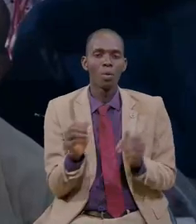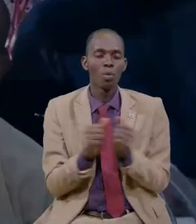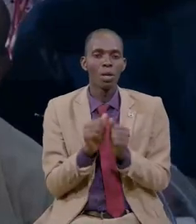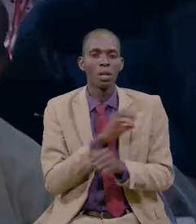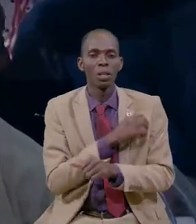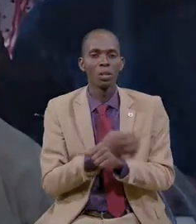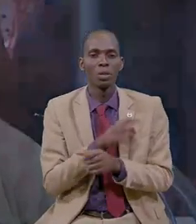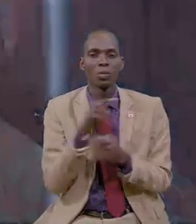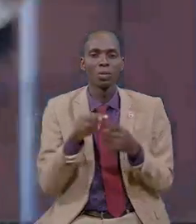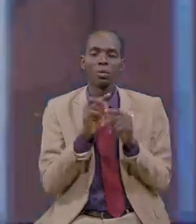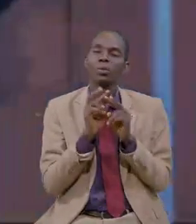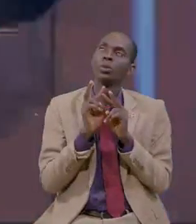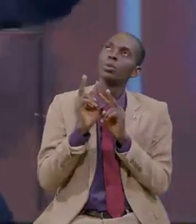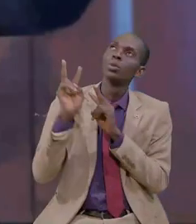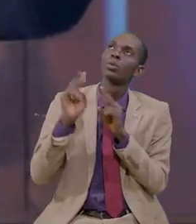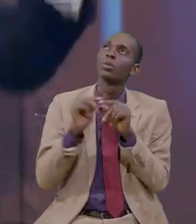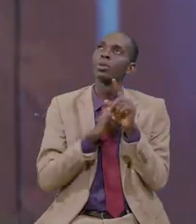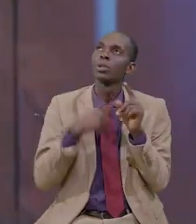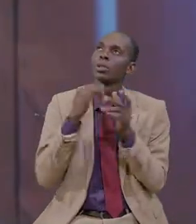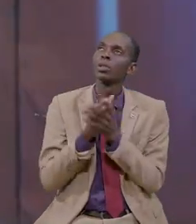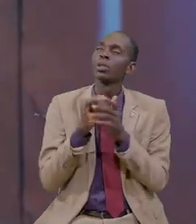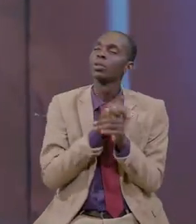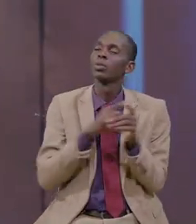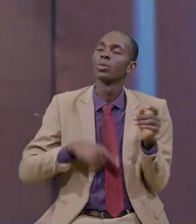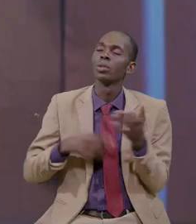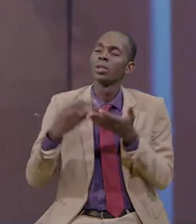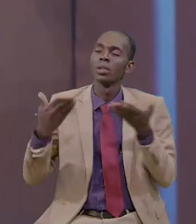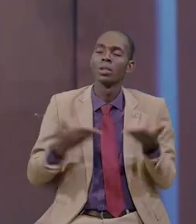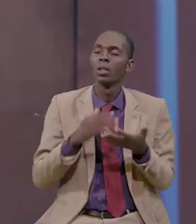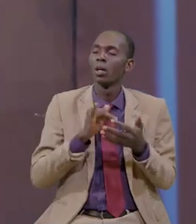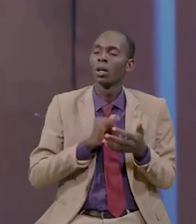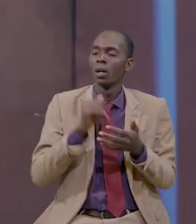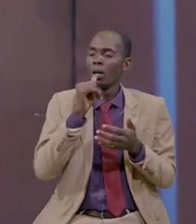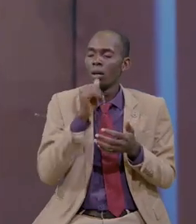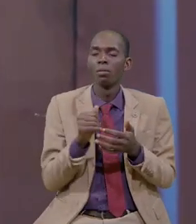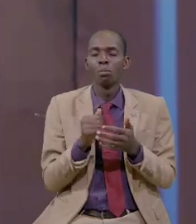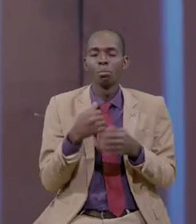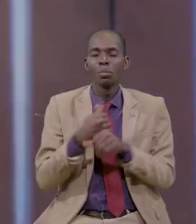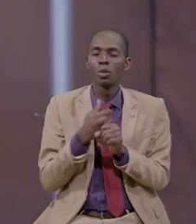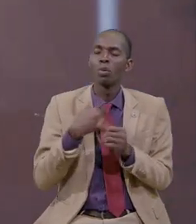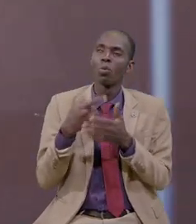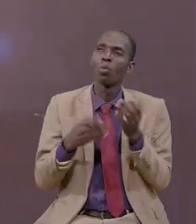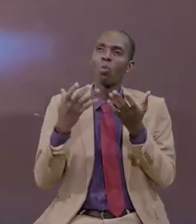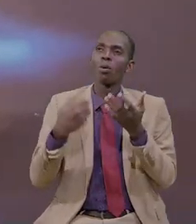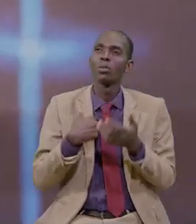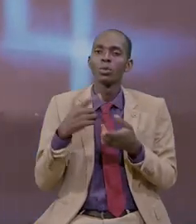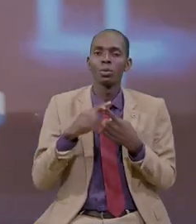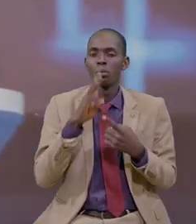vous levez les yeux vers le Seigneur, vous dites, Seigneur, me voici. Fais de moi ce que tu veux que je